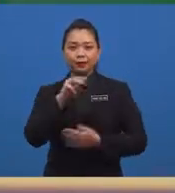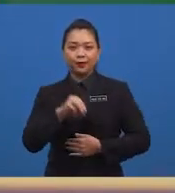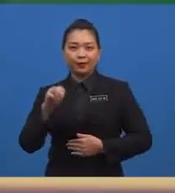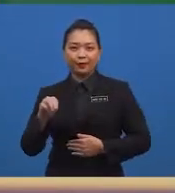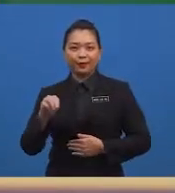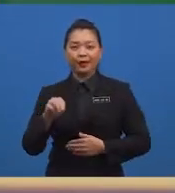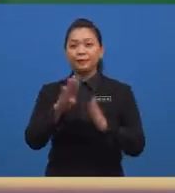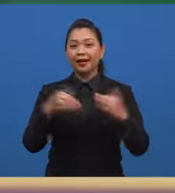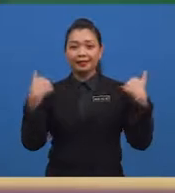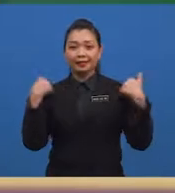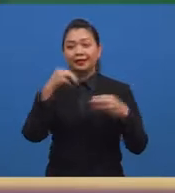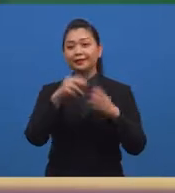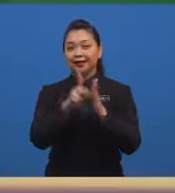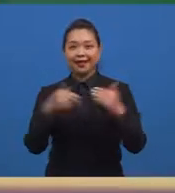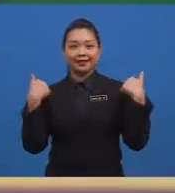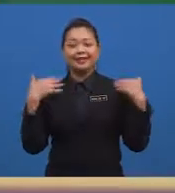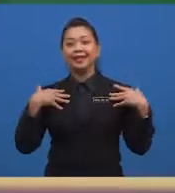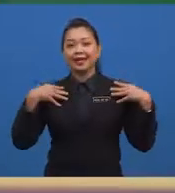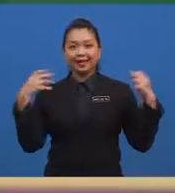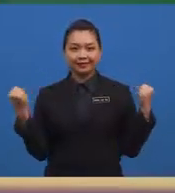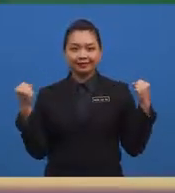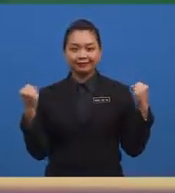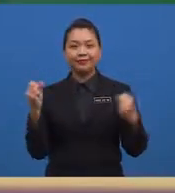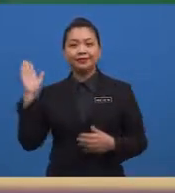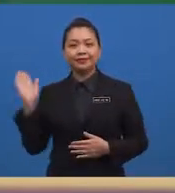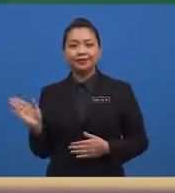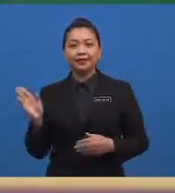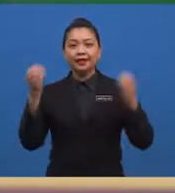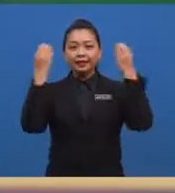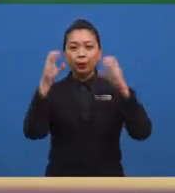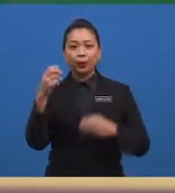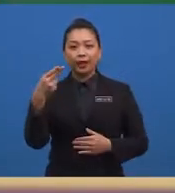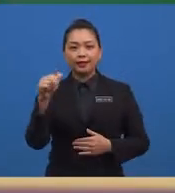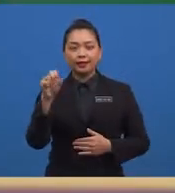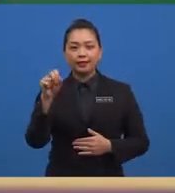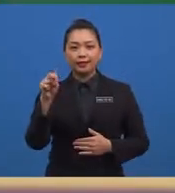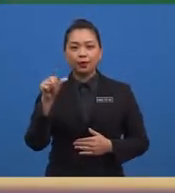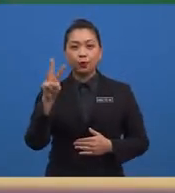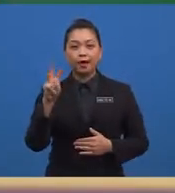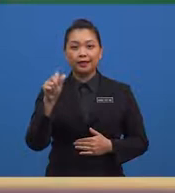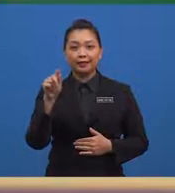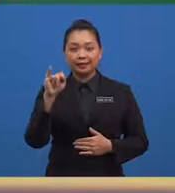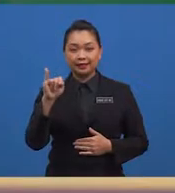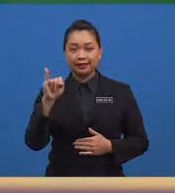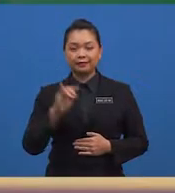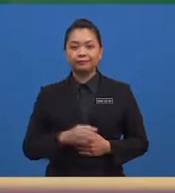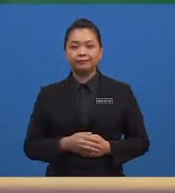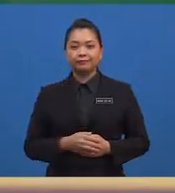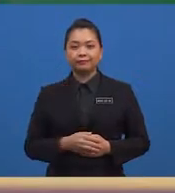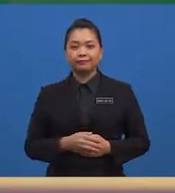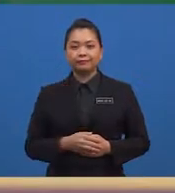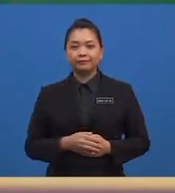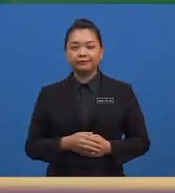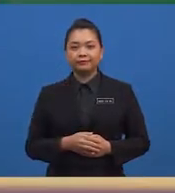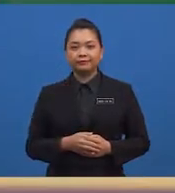berada dalam keadaan sehat sejahtera. Saya Cikgu Hasinawati binti Hashim dan lebih dikenali